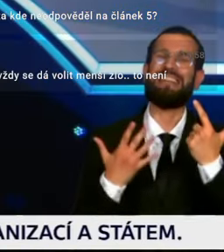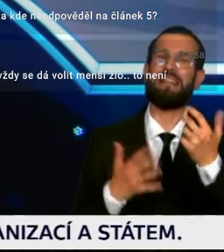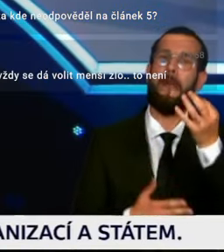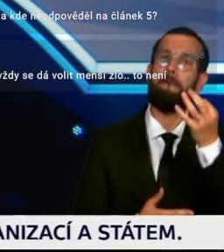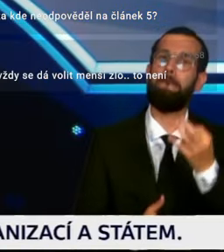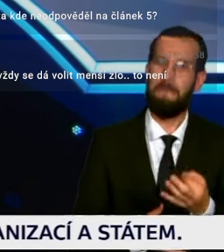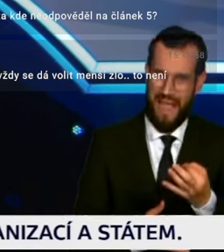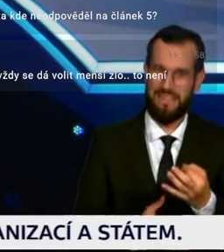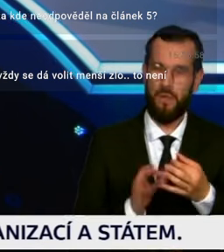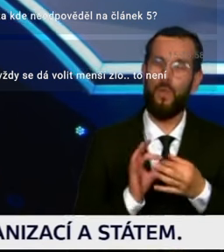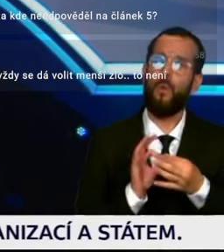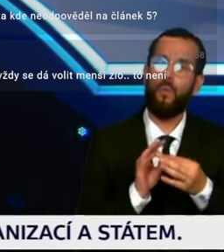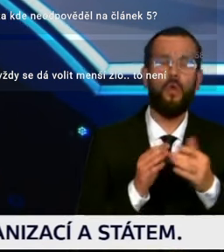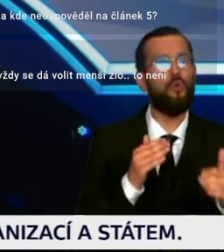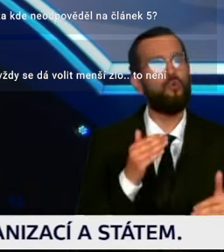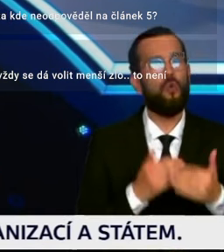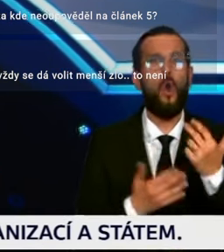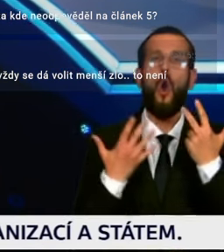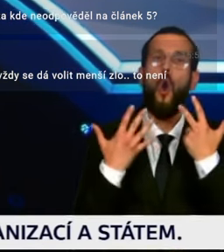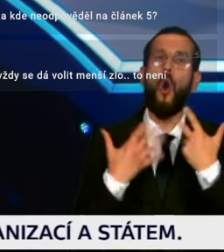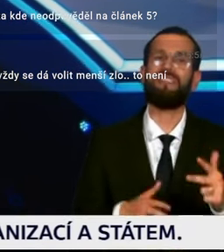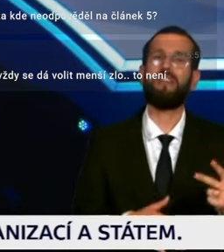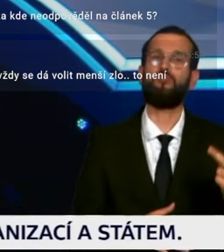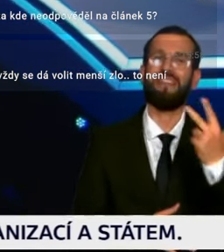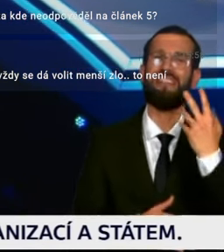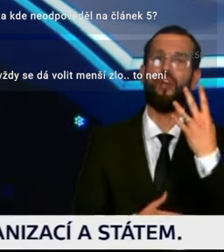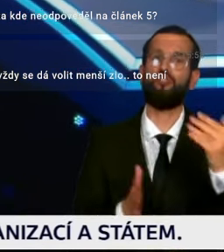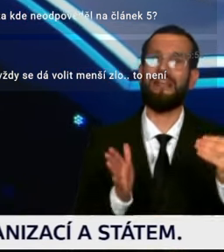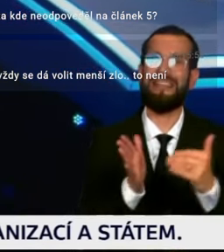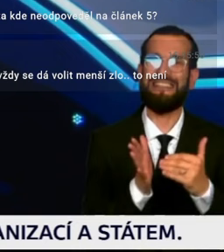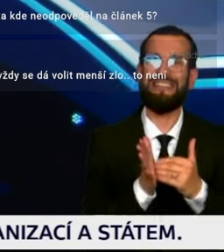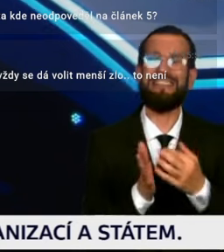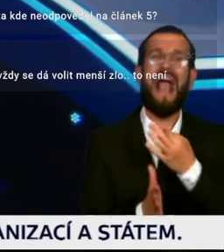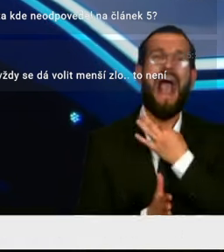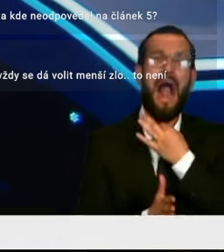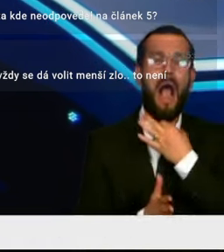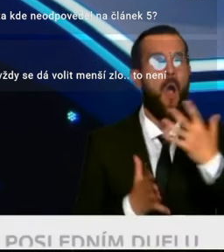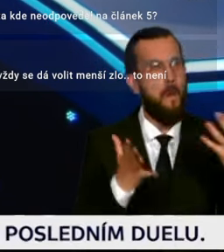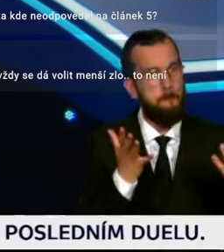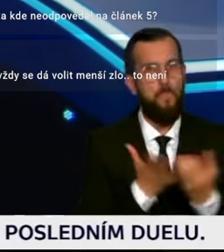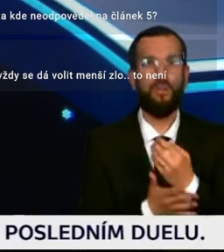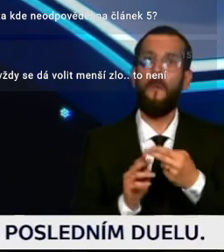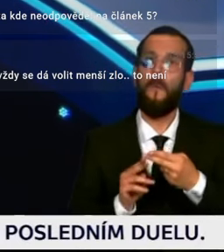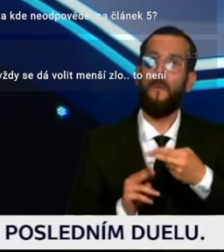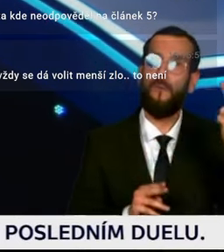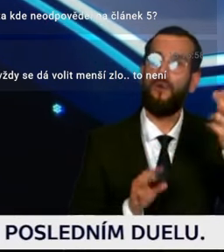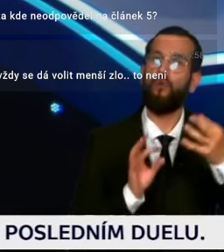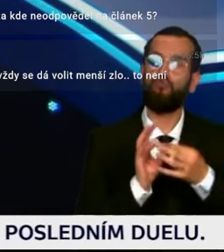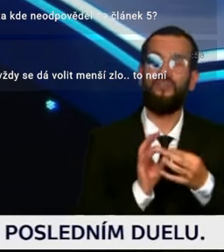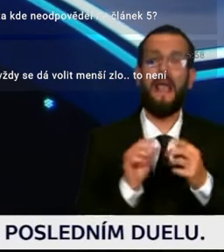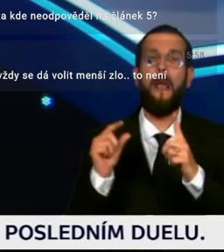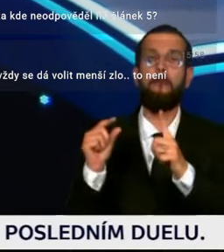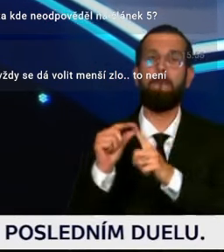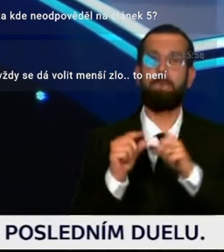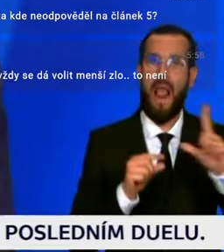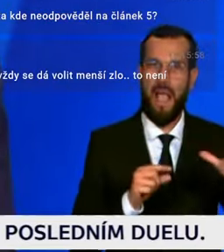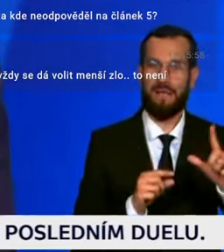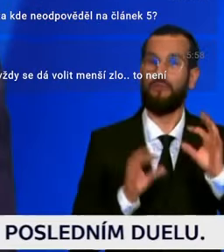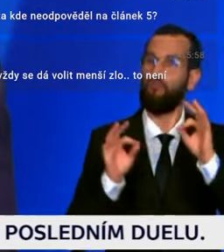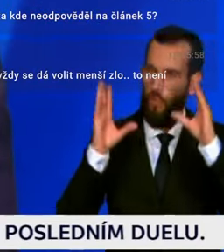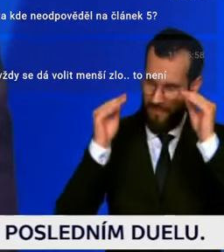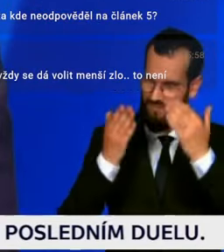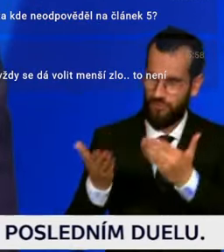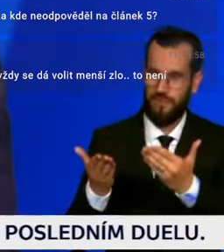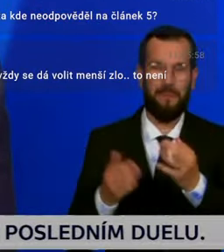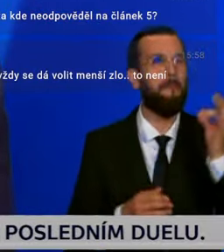platných hlasov Čo znamená vyše 834 000 voličov posunulo do druhého kola aj kandidáta Petra pellegriniho Dobrý večer